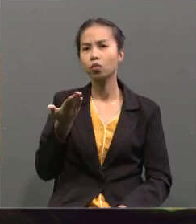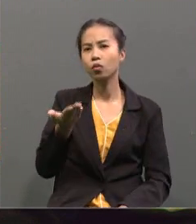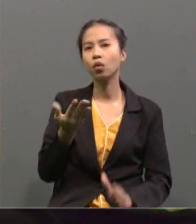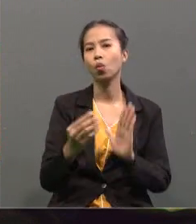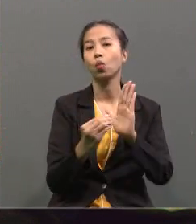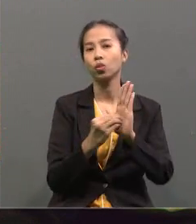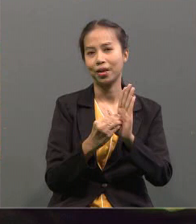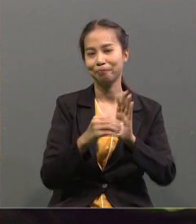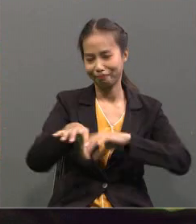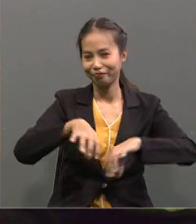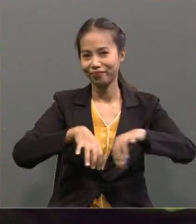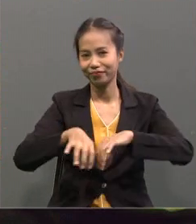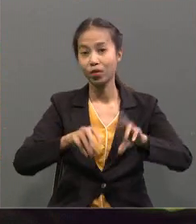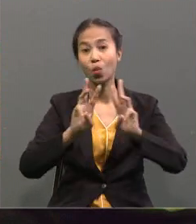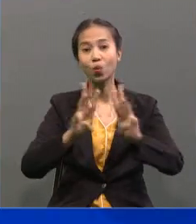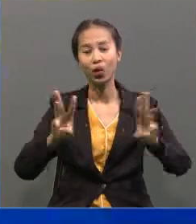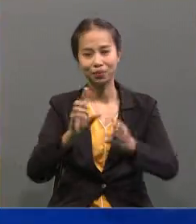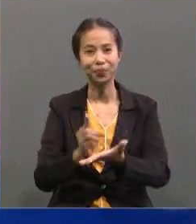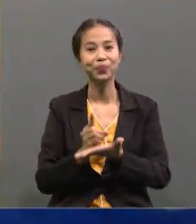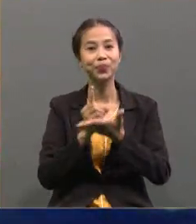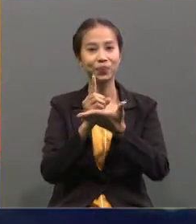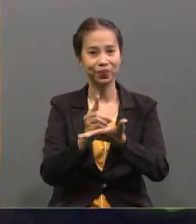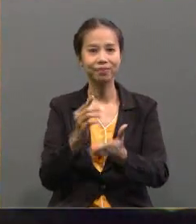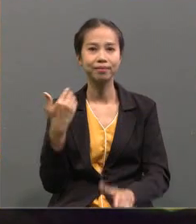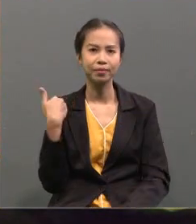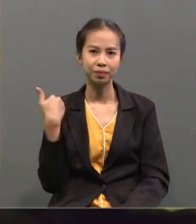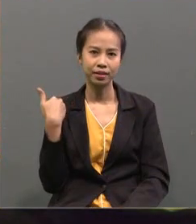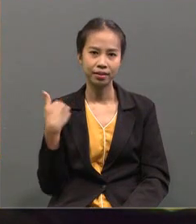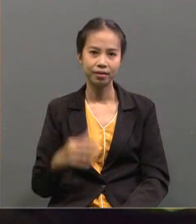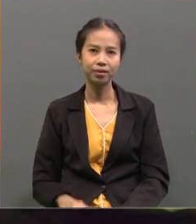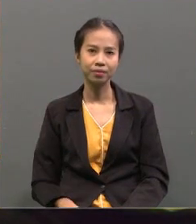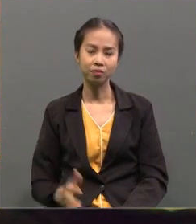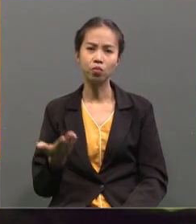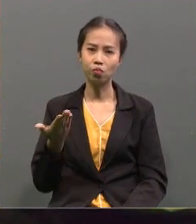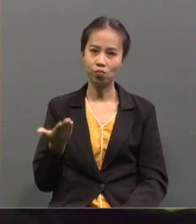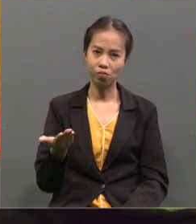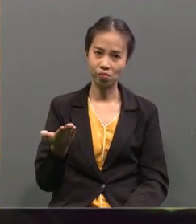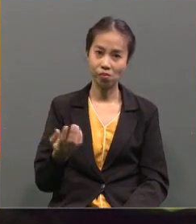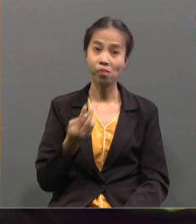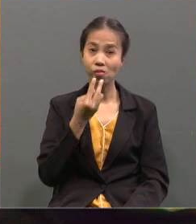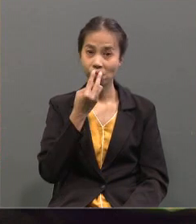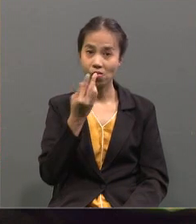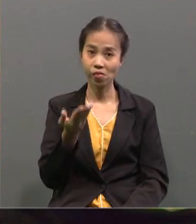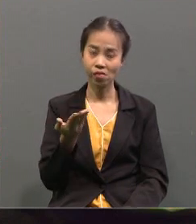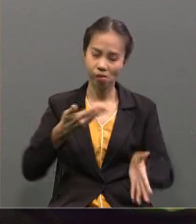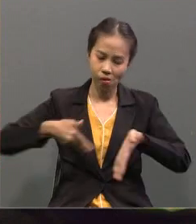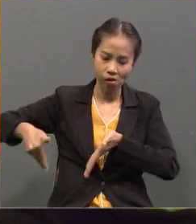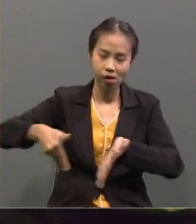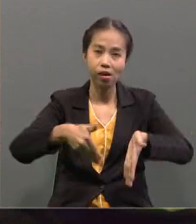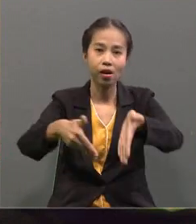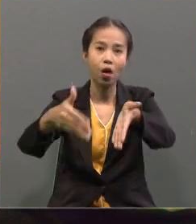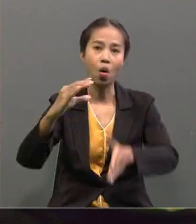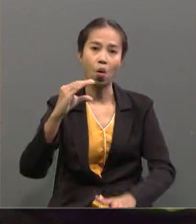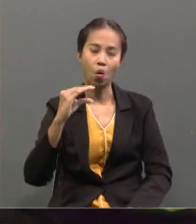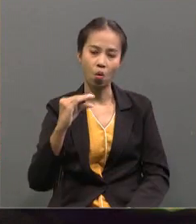กรุงเทพมหานครนะคชวนทุกคนลอยกระทงออนไลน์มาชมกระทงแบบดิจิตัลจากโปรเจคเตอร์ขนาดใหญ่กันที่คลองโอ่งอ่าง